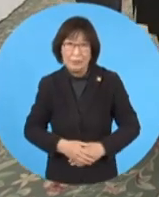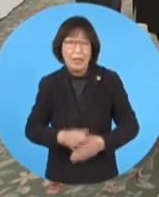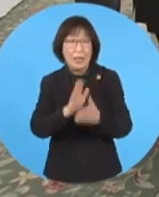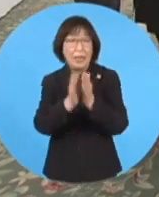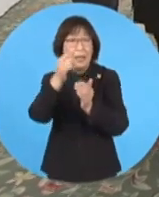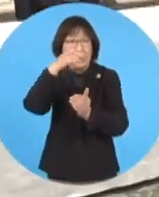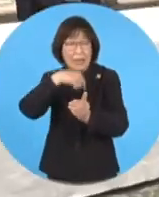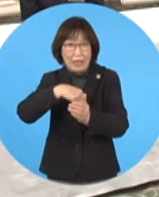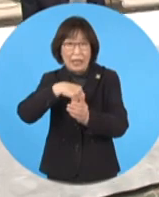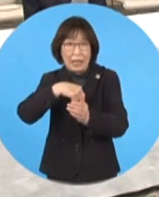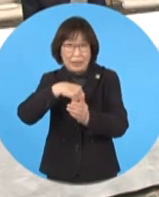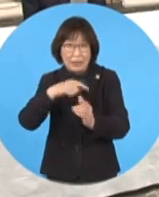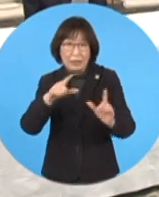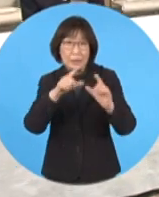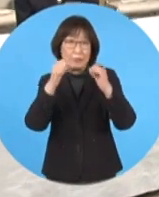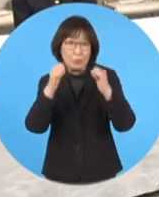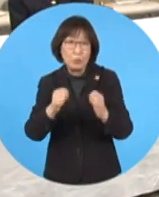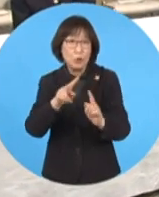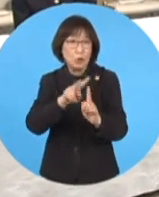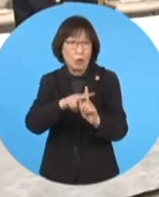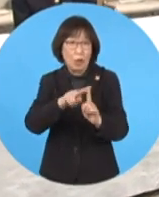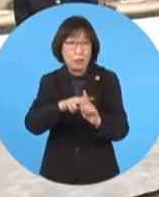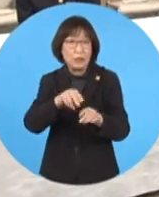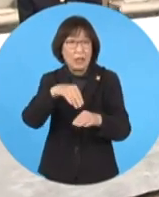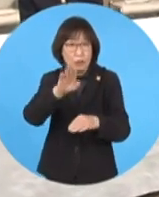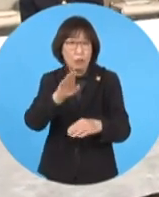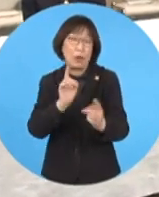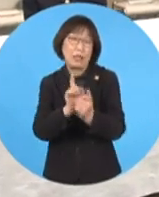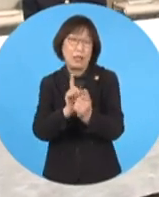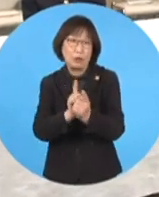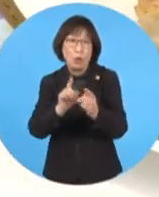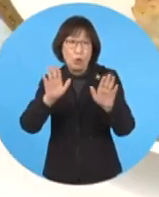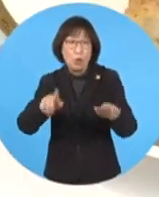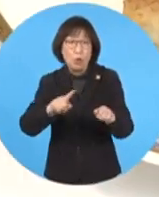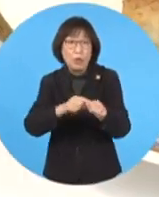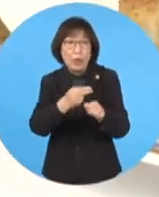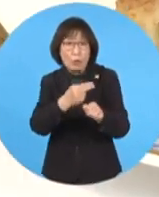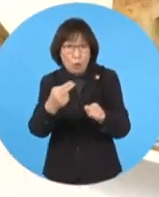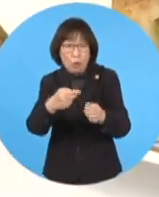県内在住の小学生以上が対象で、今年度の応募総数は